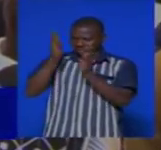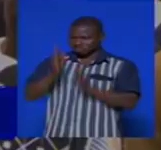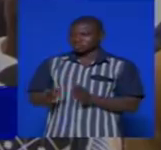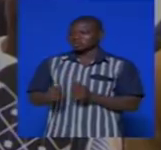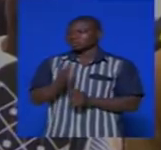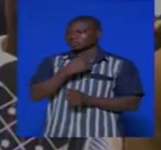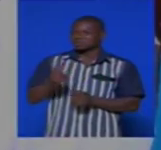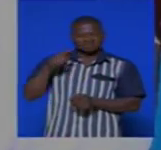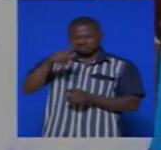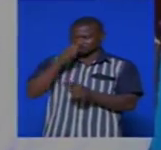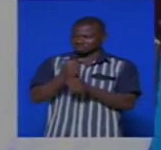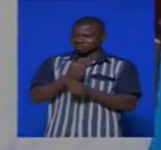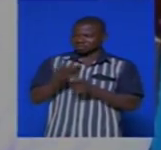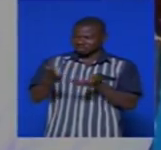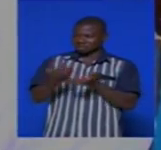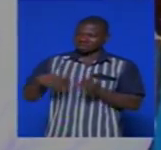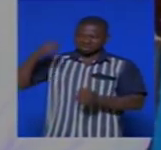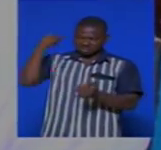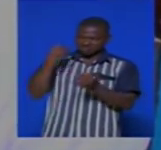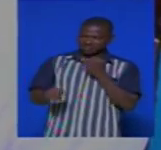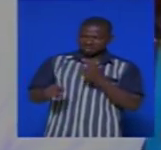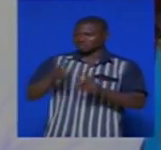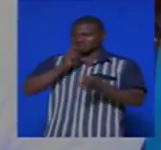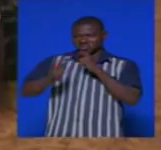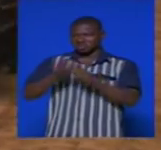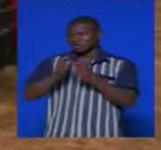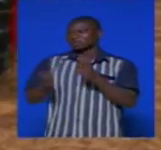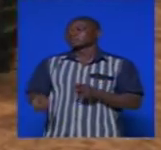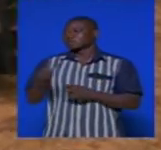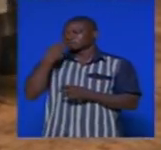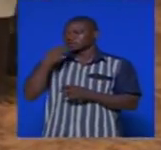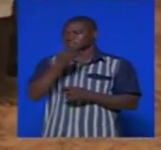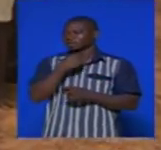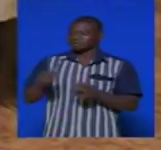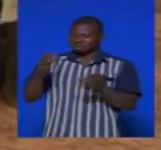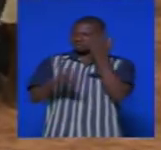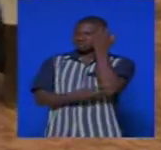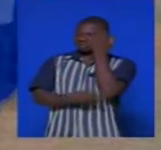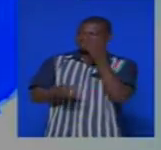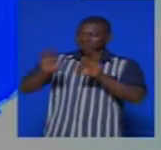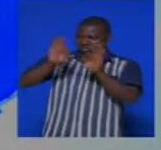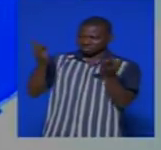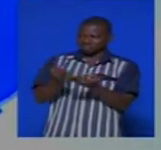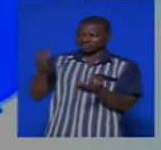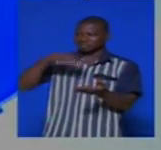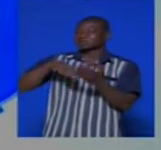ambition, mettre fin à l'insécurité alimentaire et à la pauvreté des ménages au Burkina Faso.